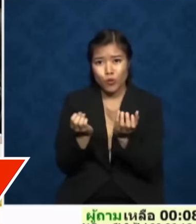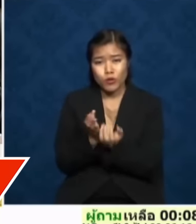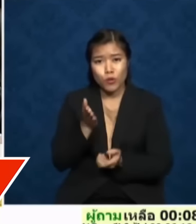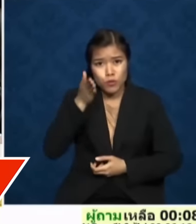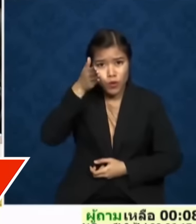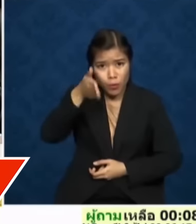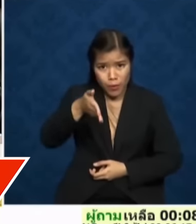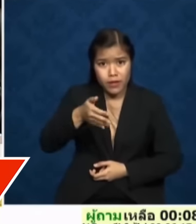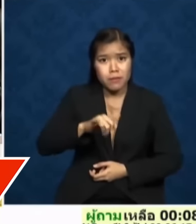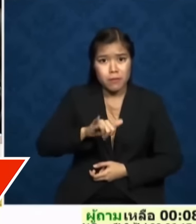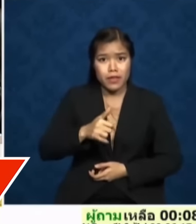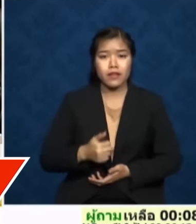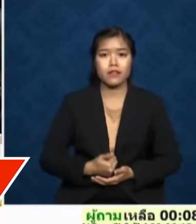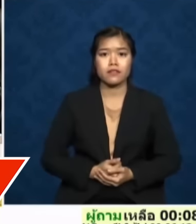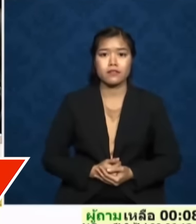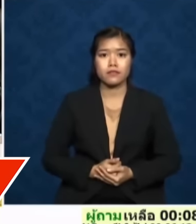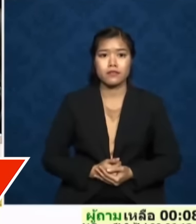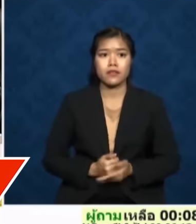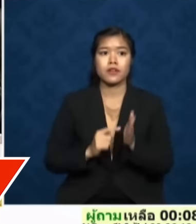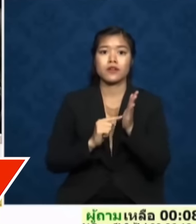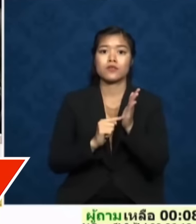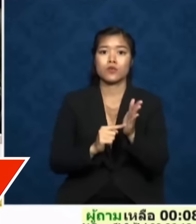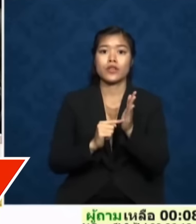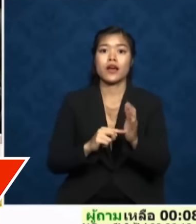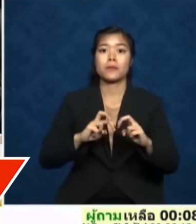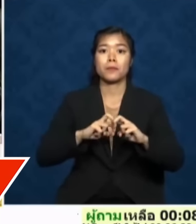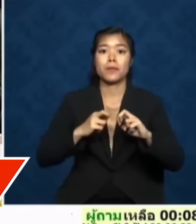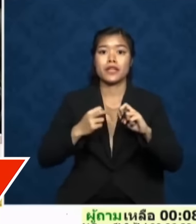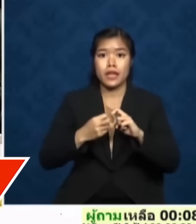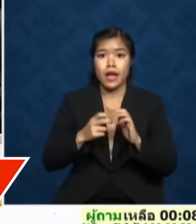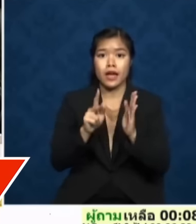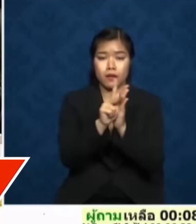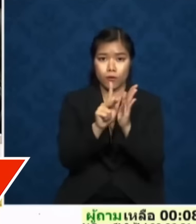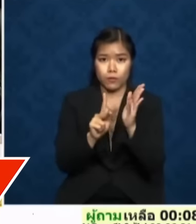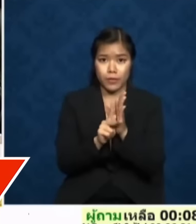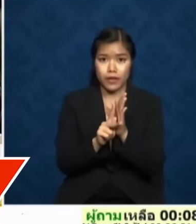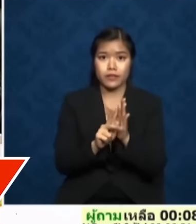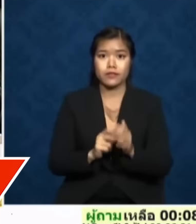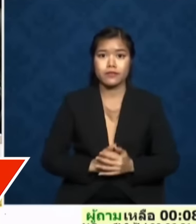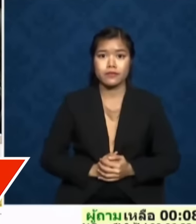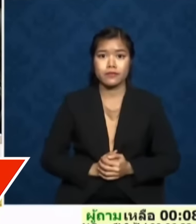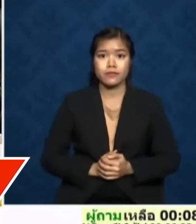ครับยกตัวอย่างเช่นปัญหาในเชิงกฎหมาย